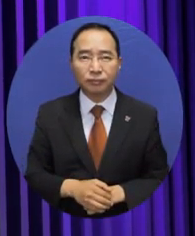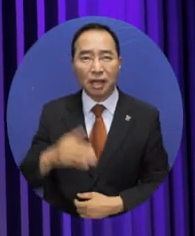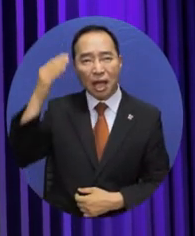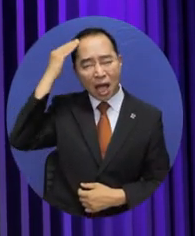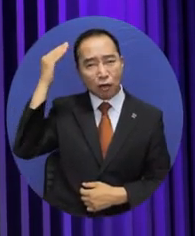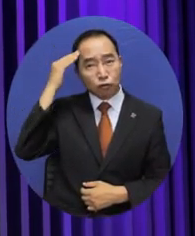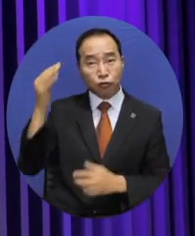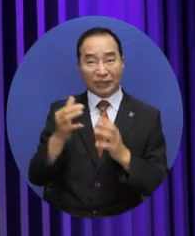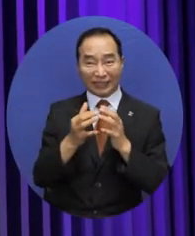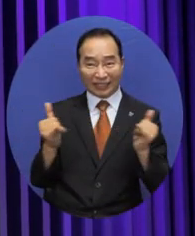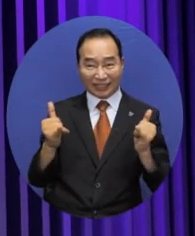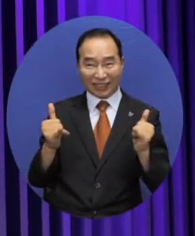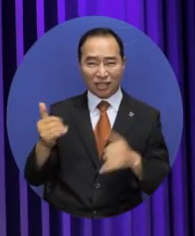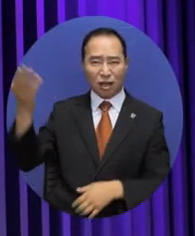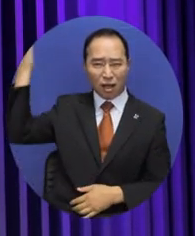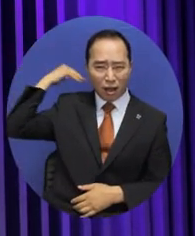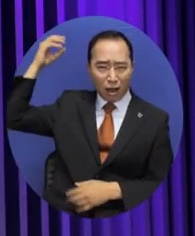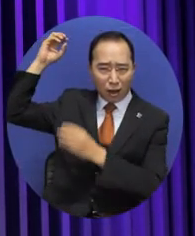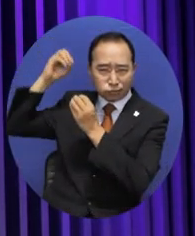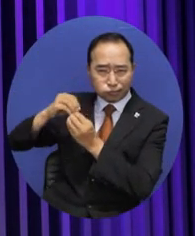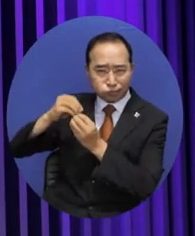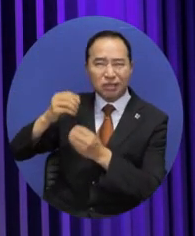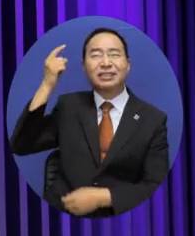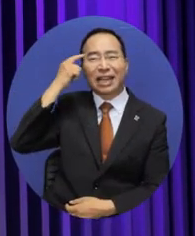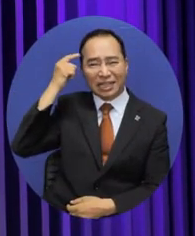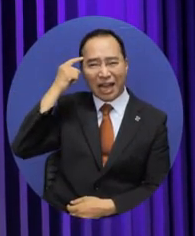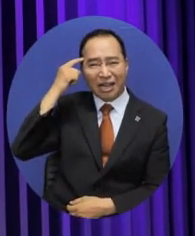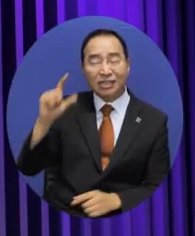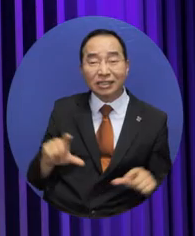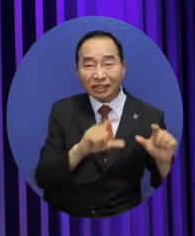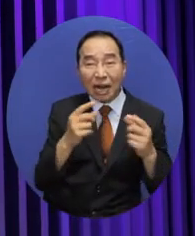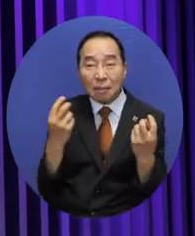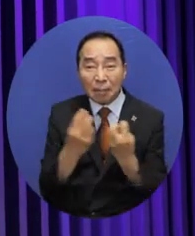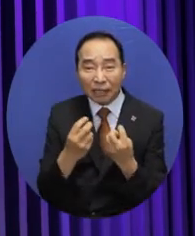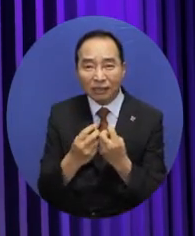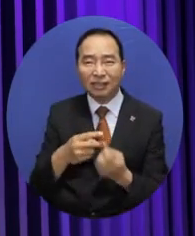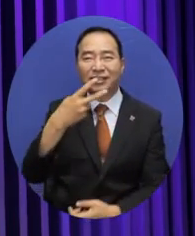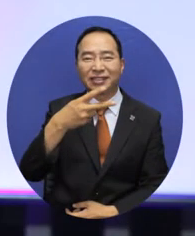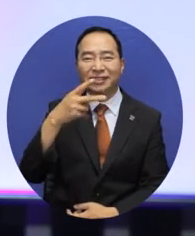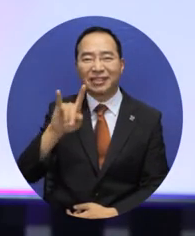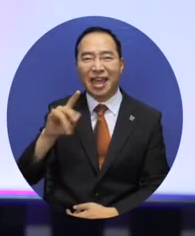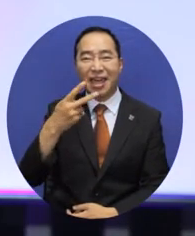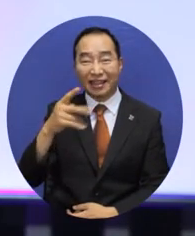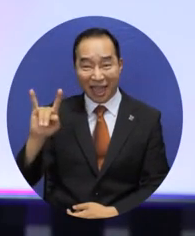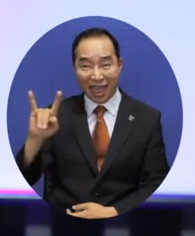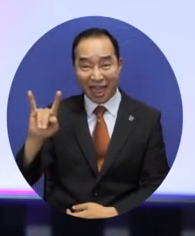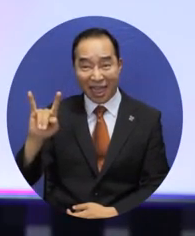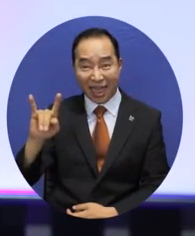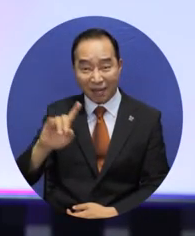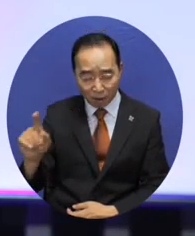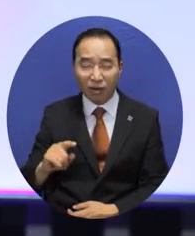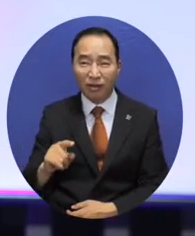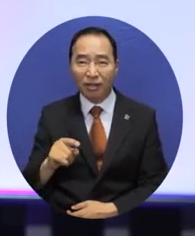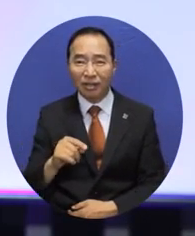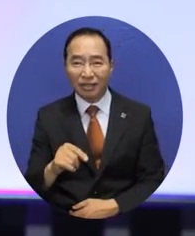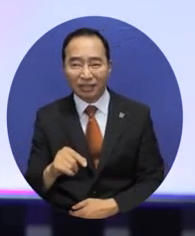한국인의 고유의 사상이자 논리체계이자 삶의 방식이 바로 대대입니다. 대대의 첫 번째